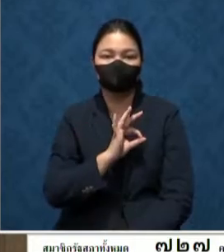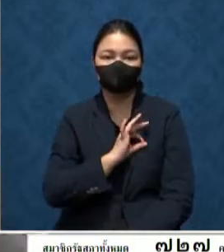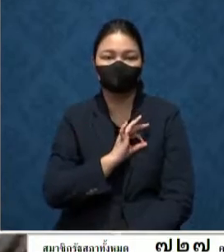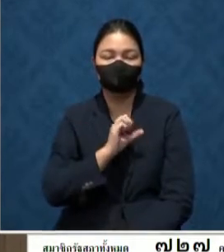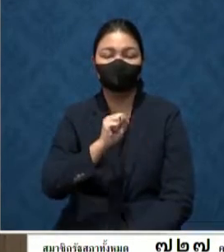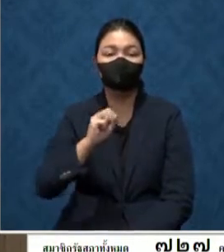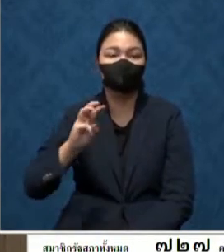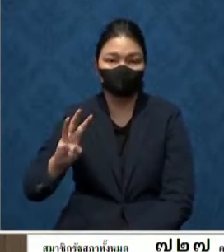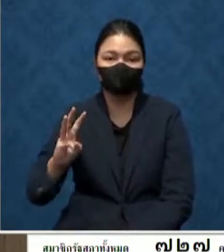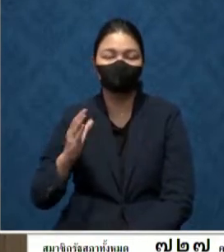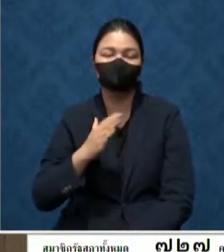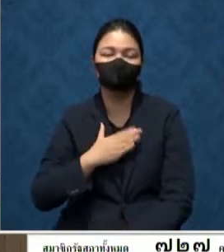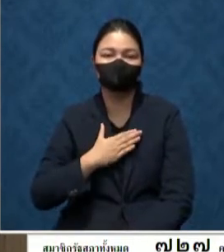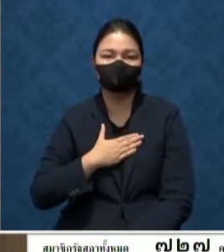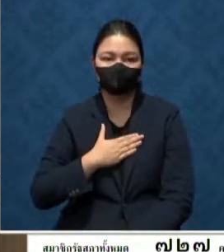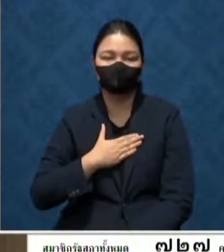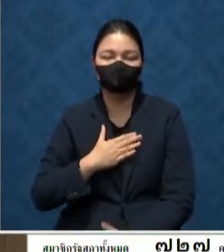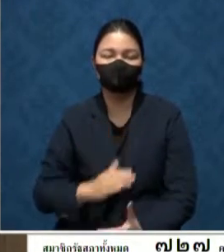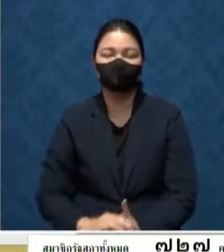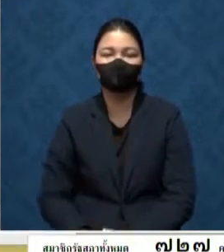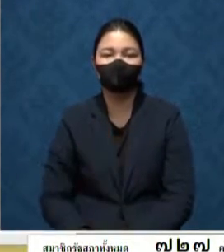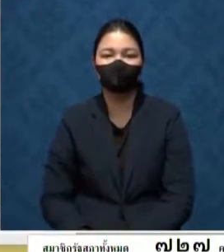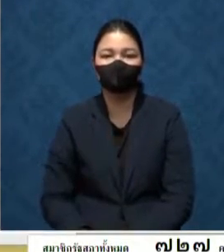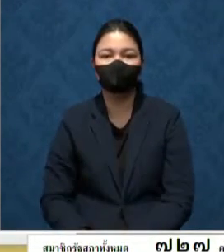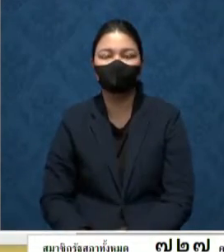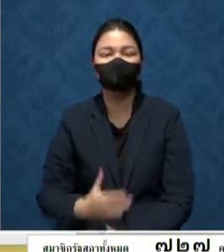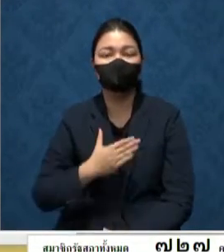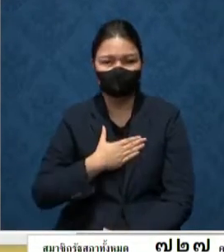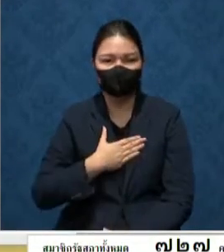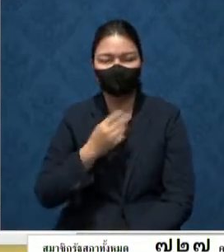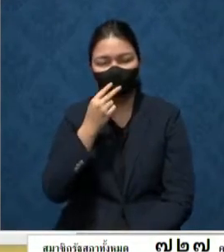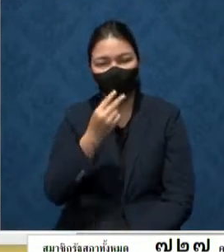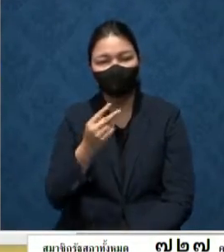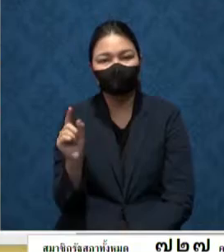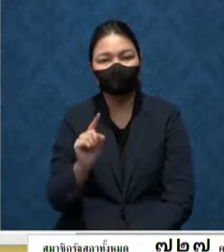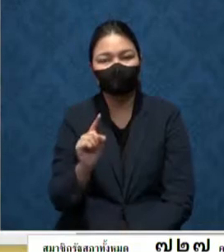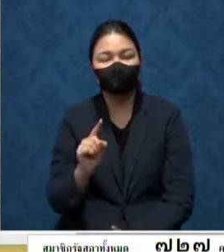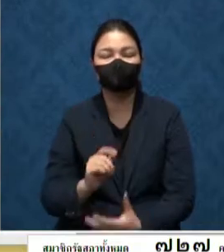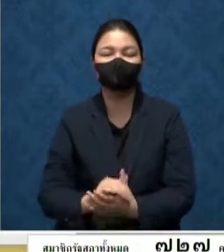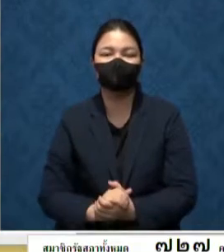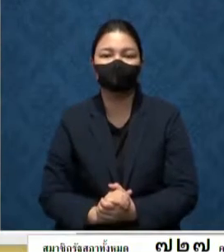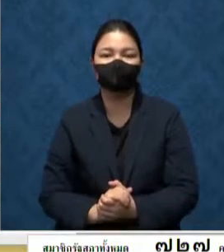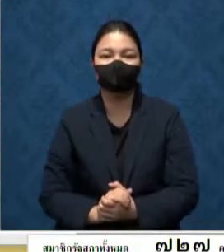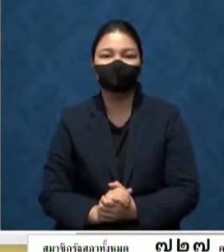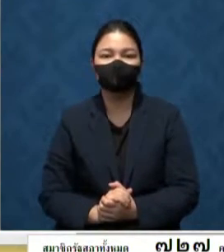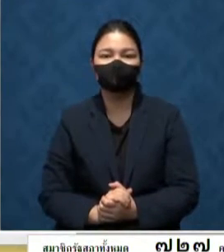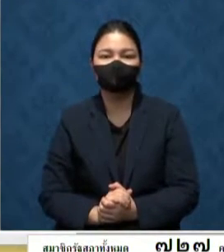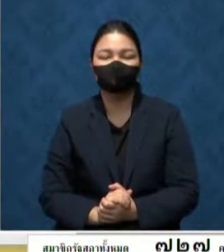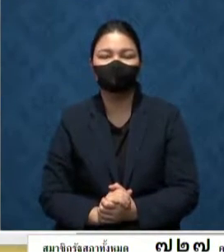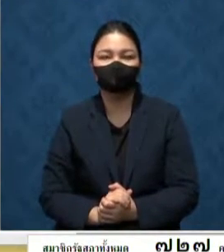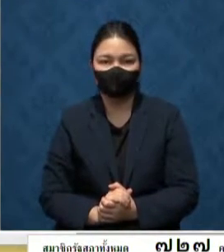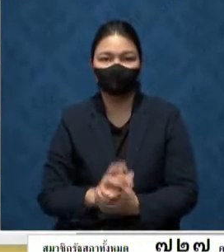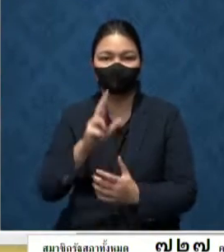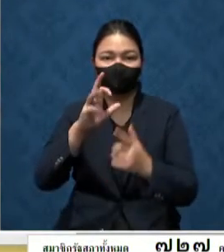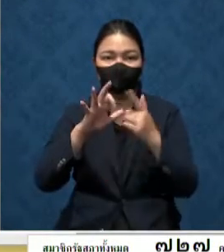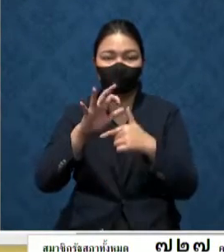าในฐานะสมาชิกรัฐสภาครับผมขออนุญาตอภิปรายโดยผมแปรยติร่างมาตรา